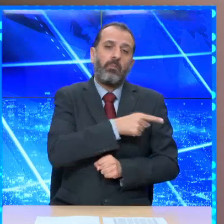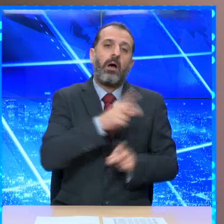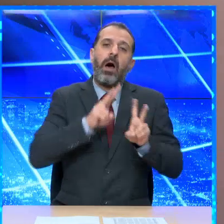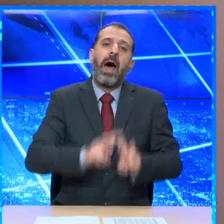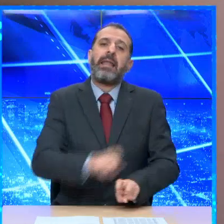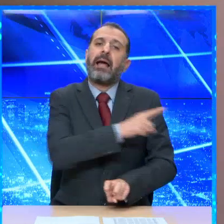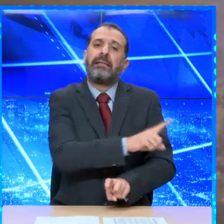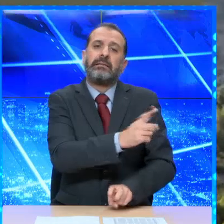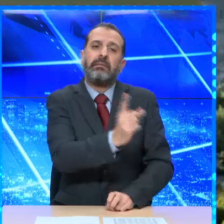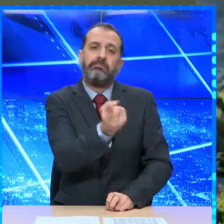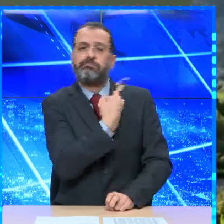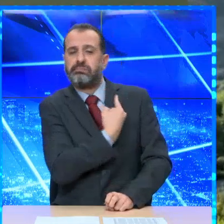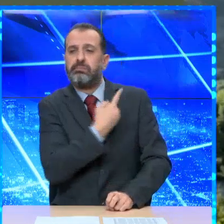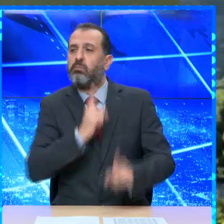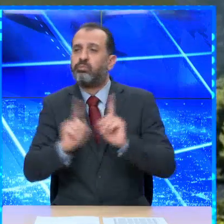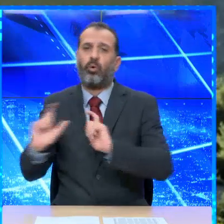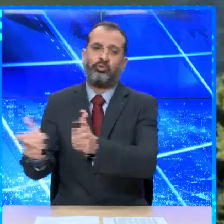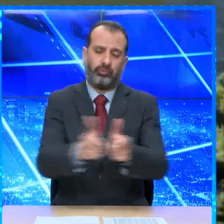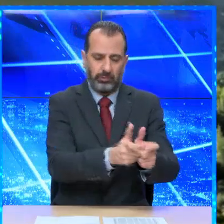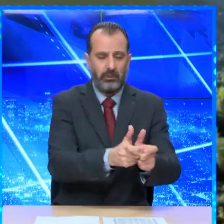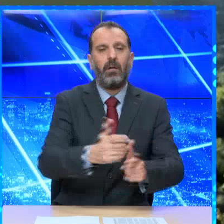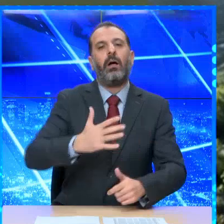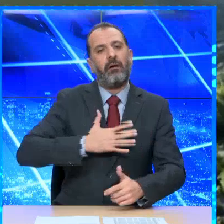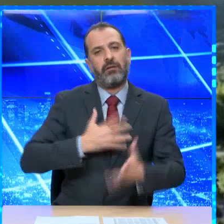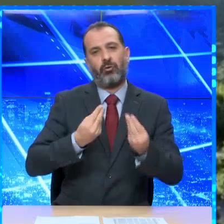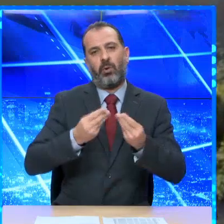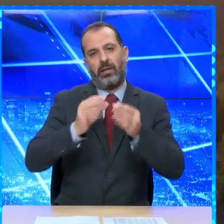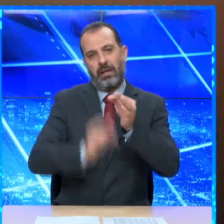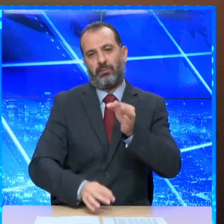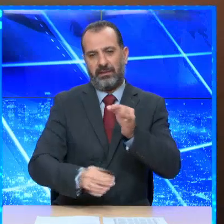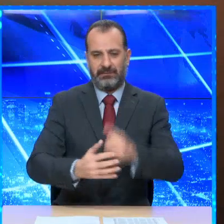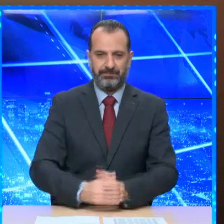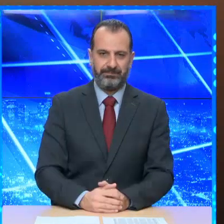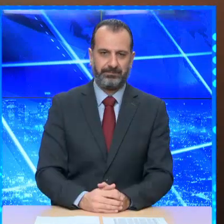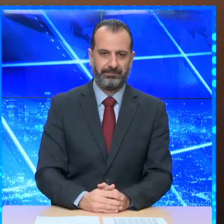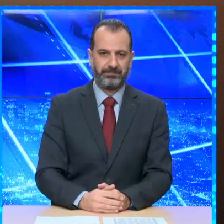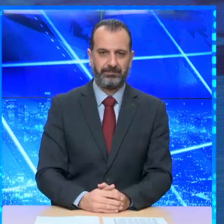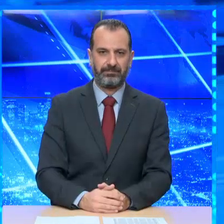ανακρίτρια. Κατερίνα. Παναγιώτη, σε ευχαριστώ πολύ για την αναλυτική ενημέρωση. Καλή συνέχεια στο ρεπορτάζ.